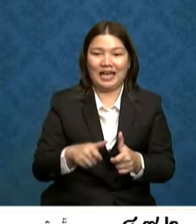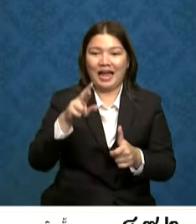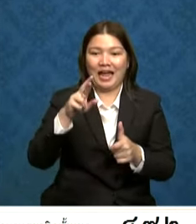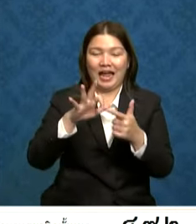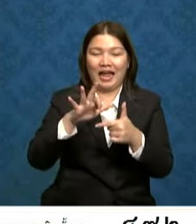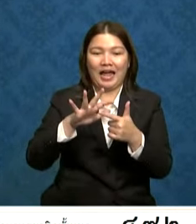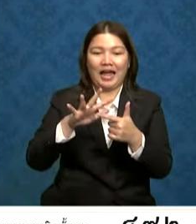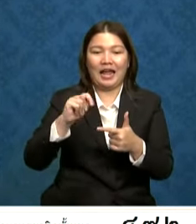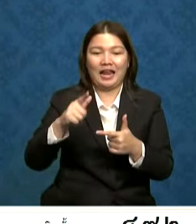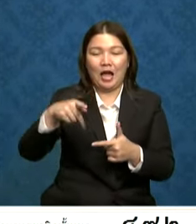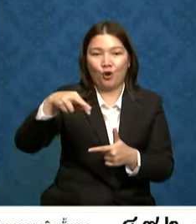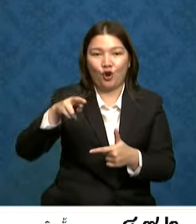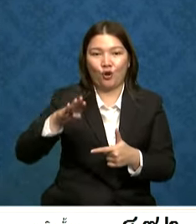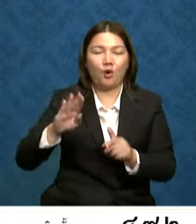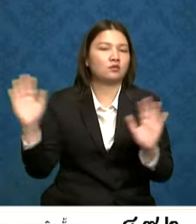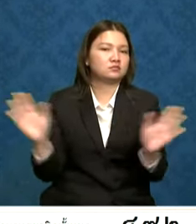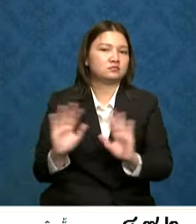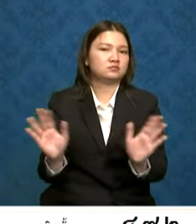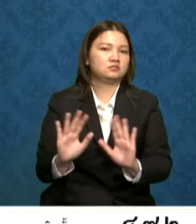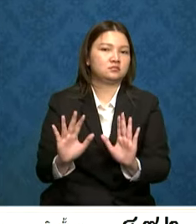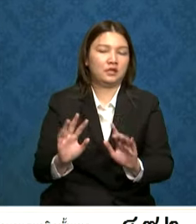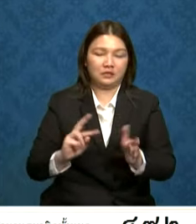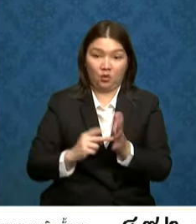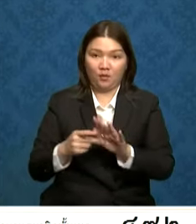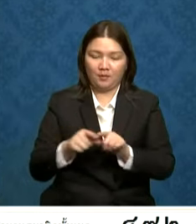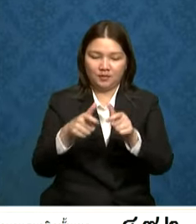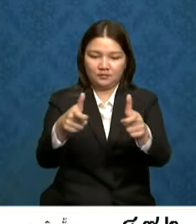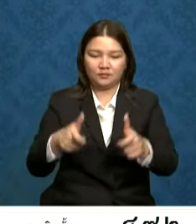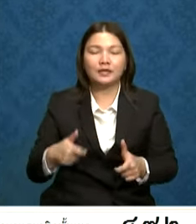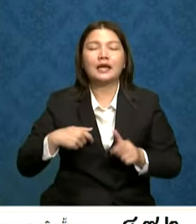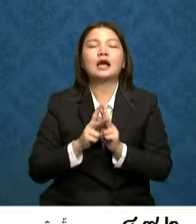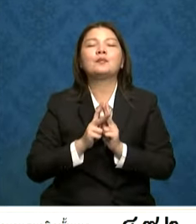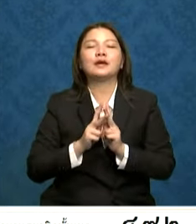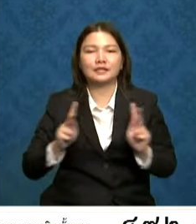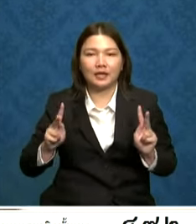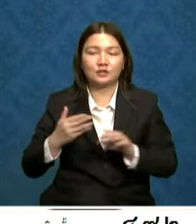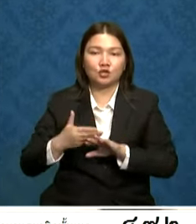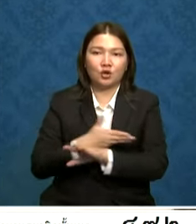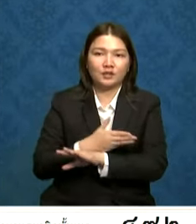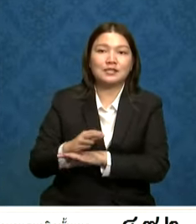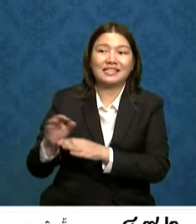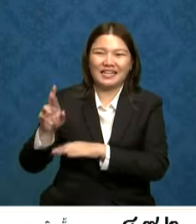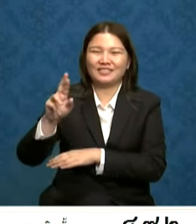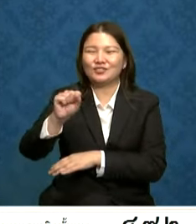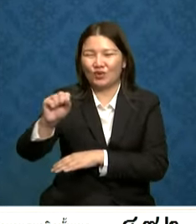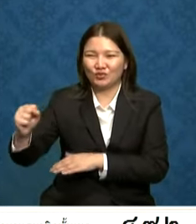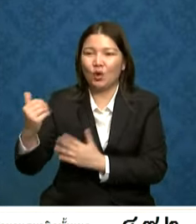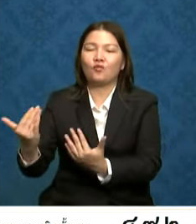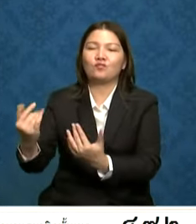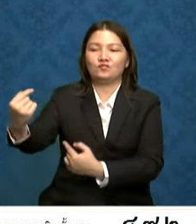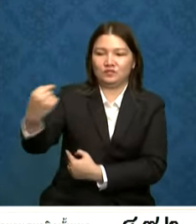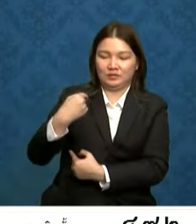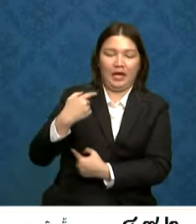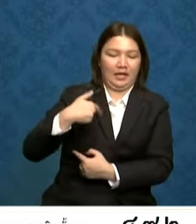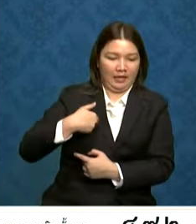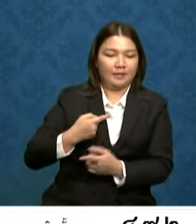เป็นเพียงการศึกษาของกรรมาธิการที่ได้รับมอบหมายจากสภาแห่งนี้ดังนั้น